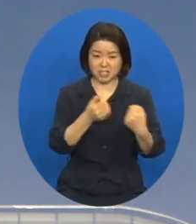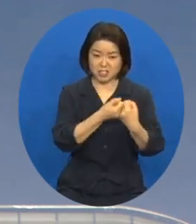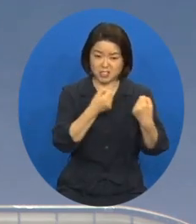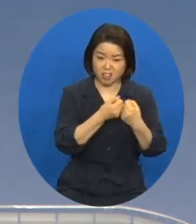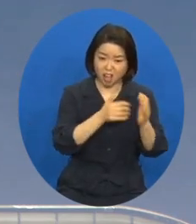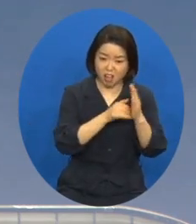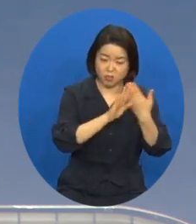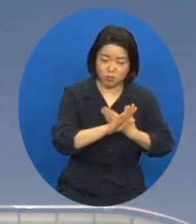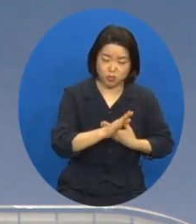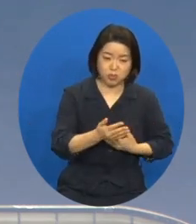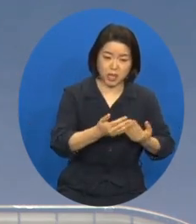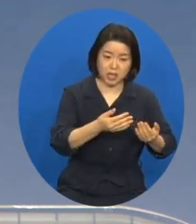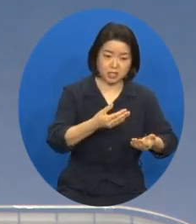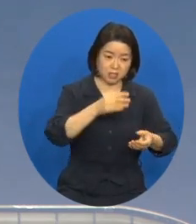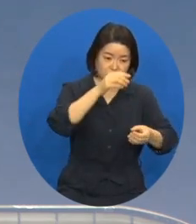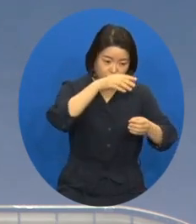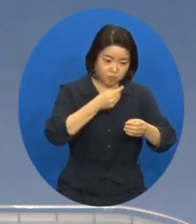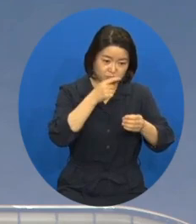받고